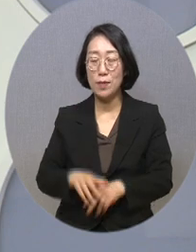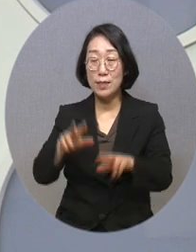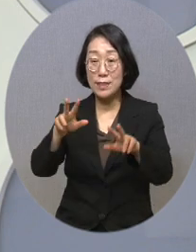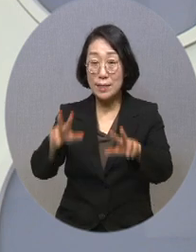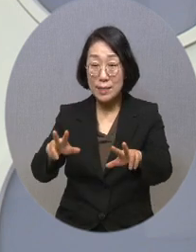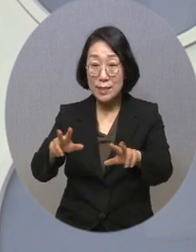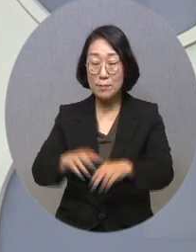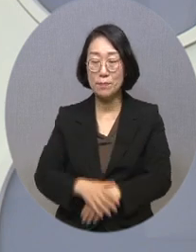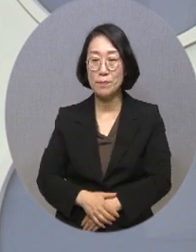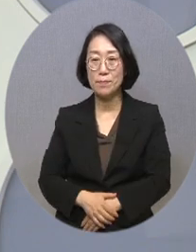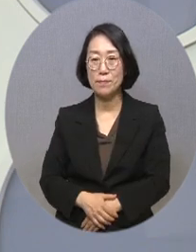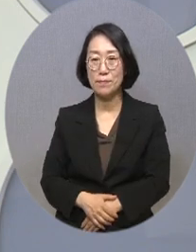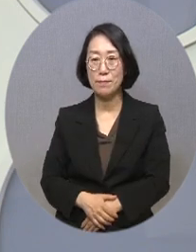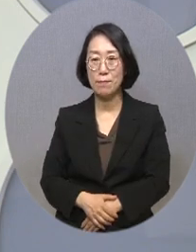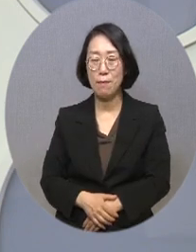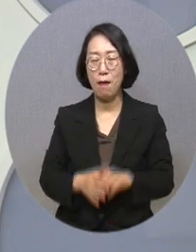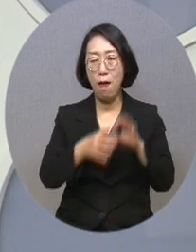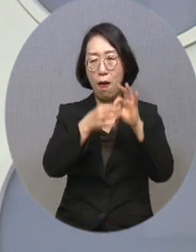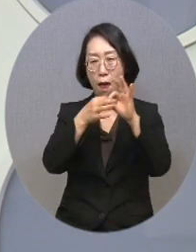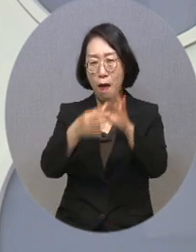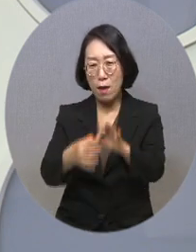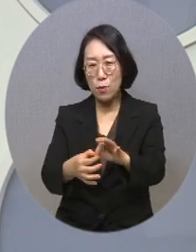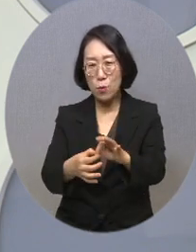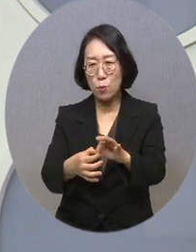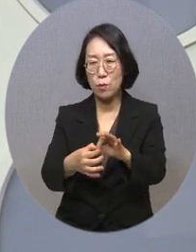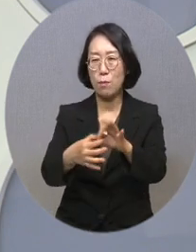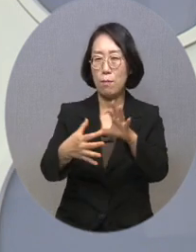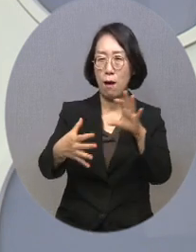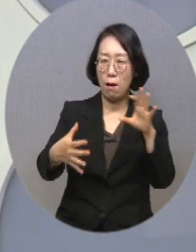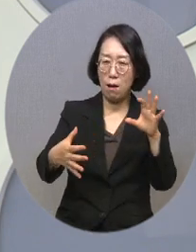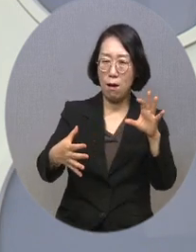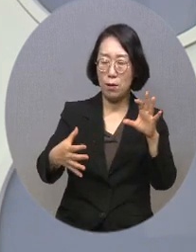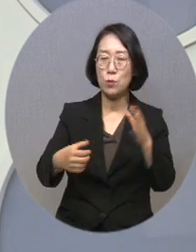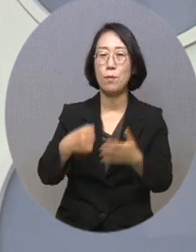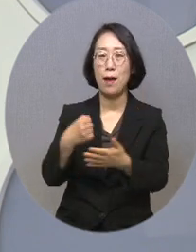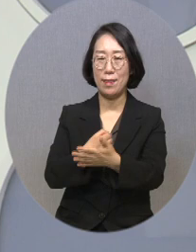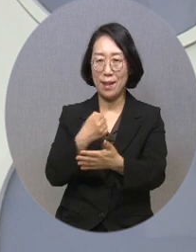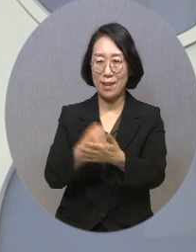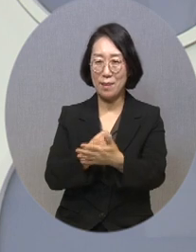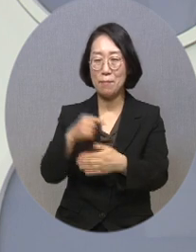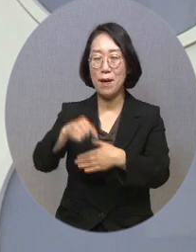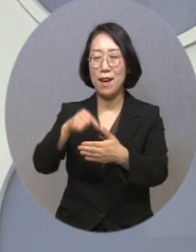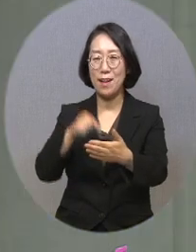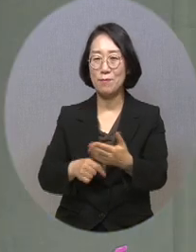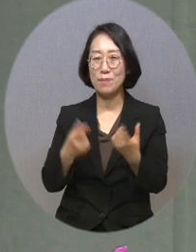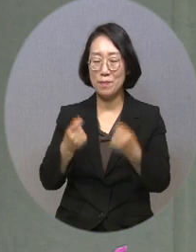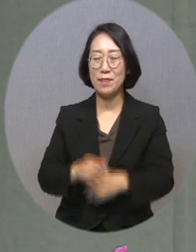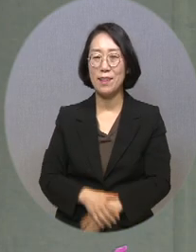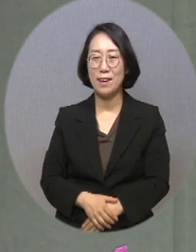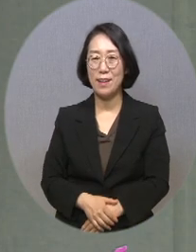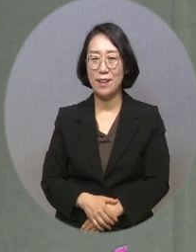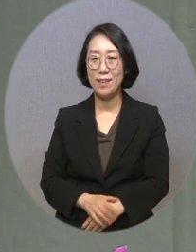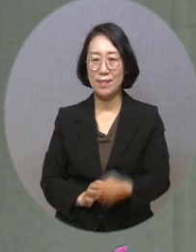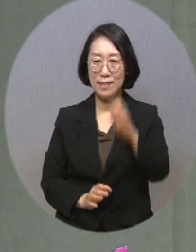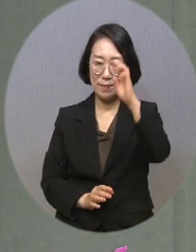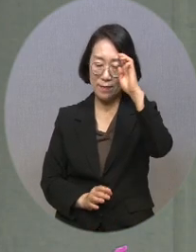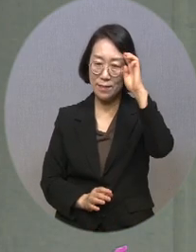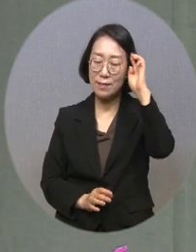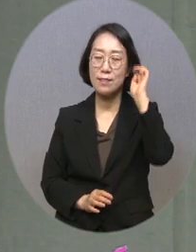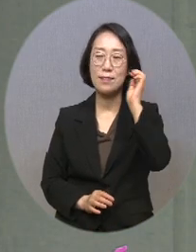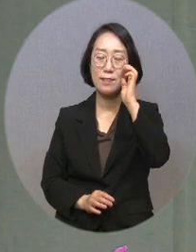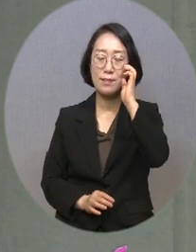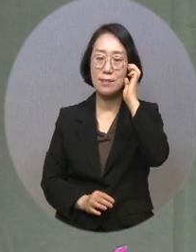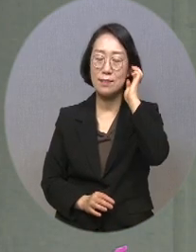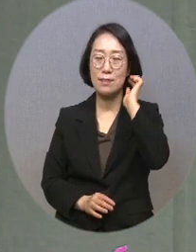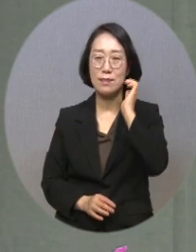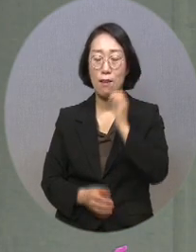현재 그때 이후로 활성화되지 못한 이런 부분이 좀 안타깝다, 그런 생각을 좀 가지고 있습니다. 네 얘기를 듣다 보니까 선견